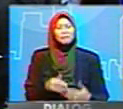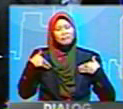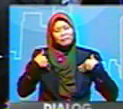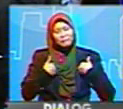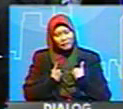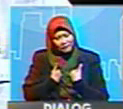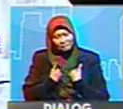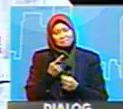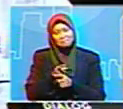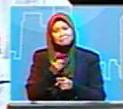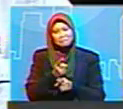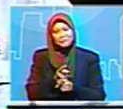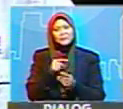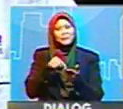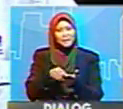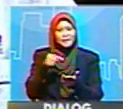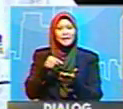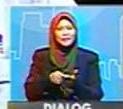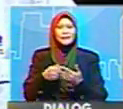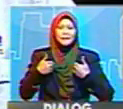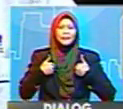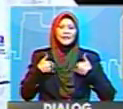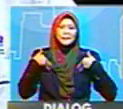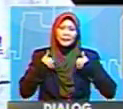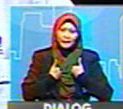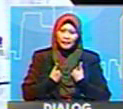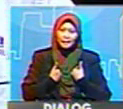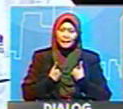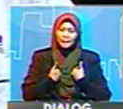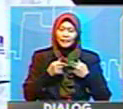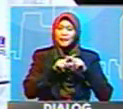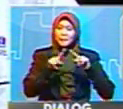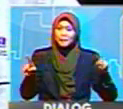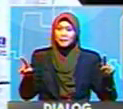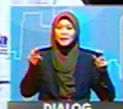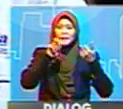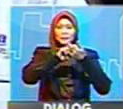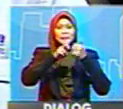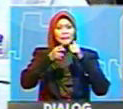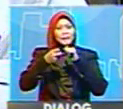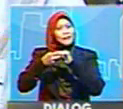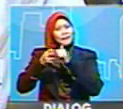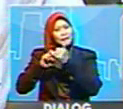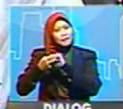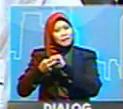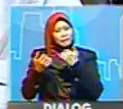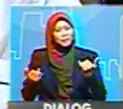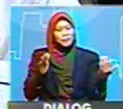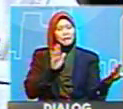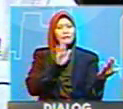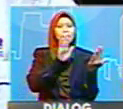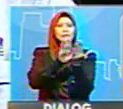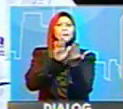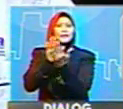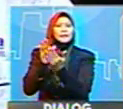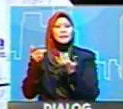Tu memang kadang-kadang Memang kita penat cuma dari segi isu yang er dihadapi sekarang ini memang